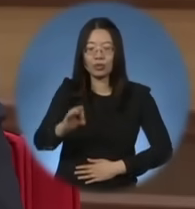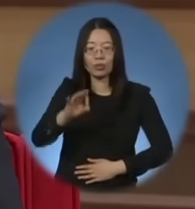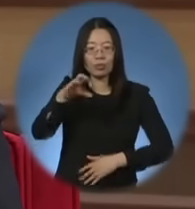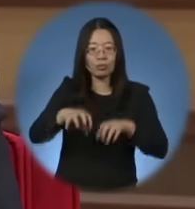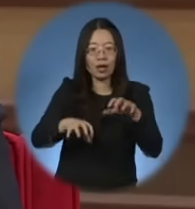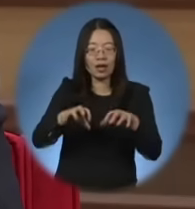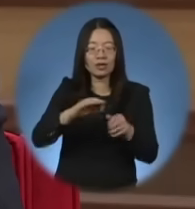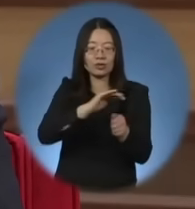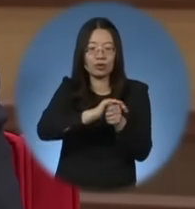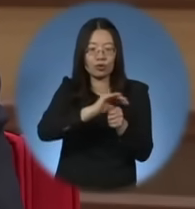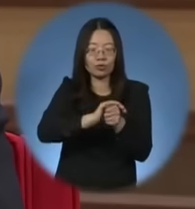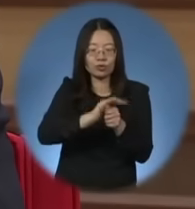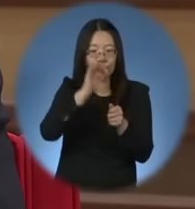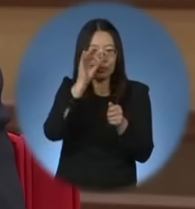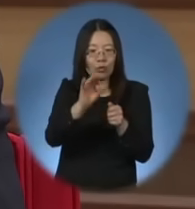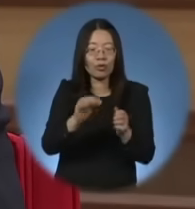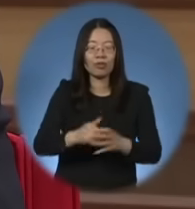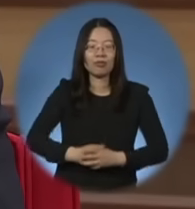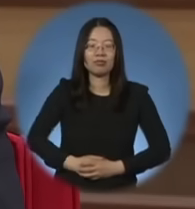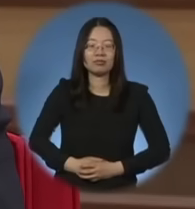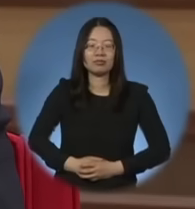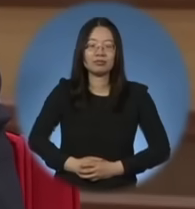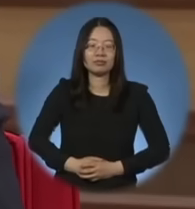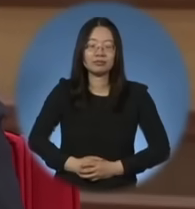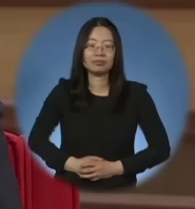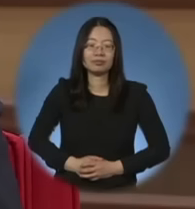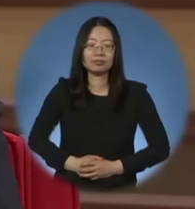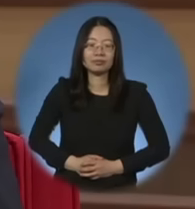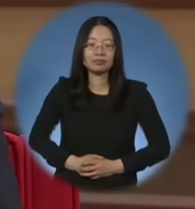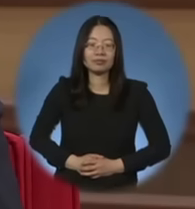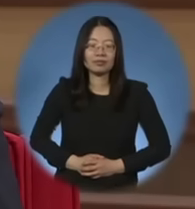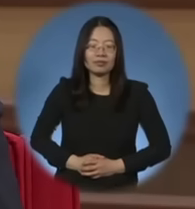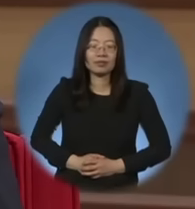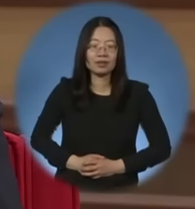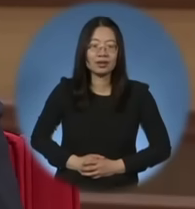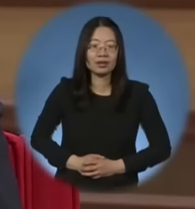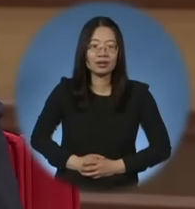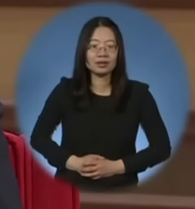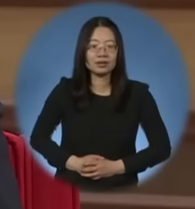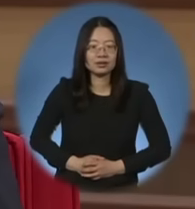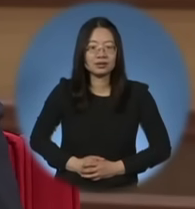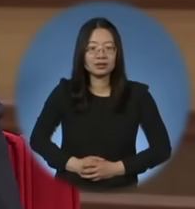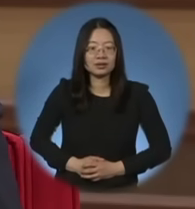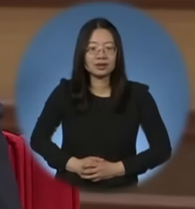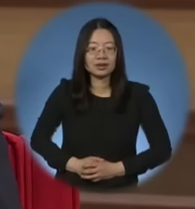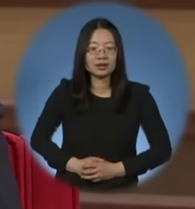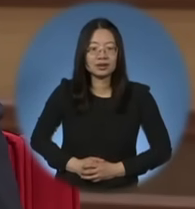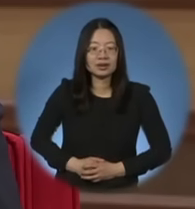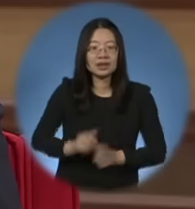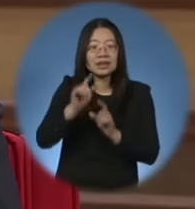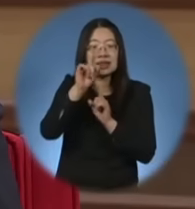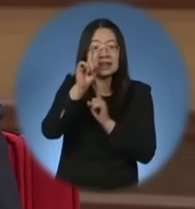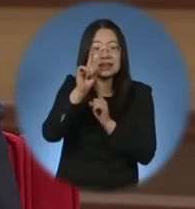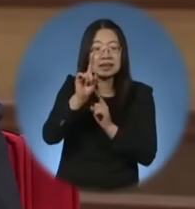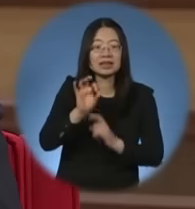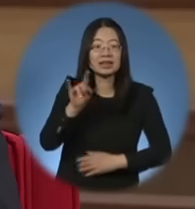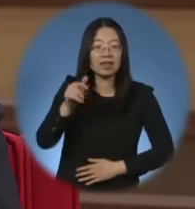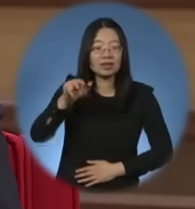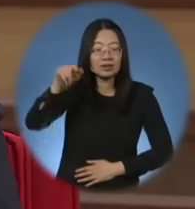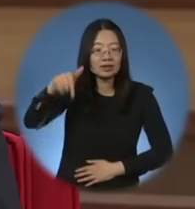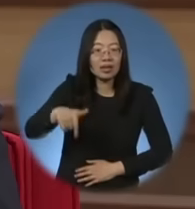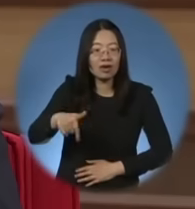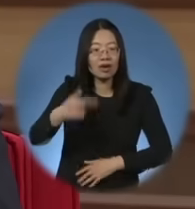마울 경주 거기서도 저이 저이 해제 선생